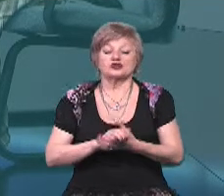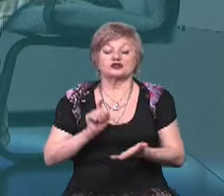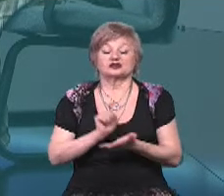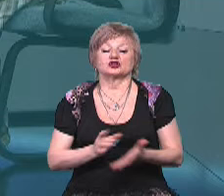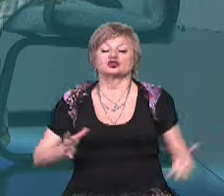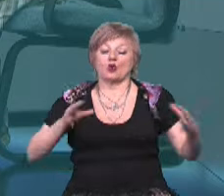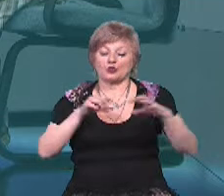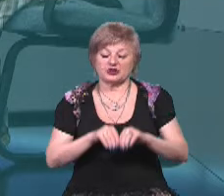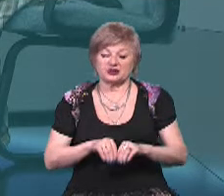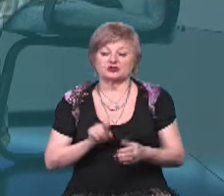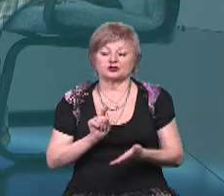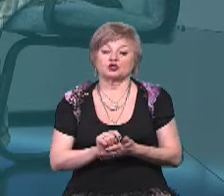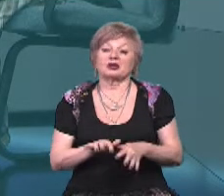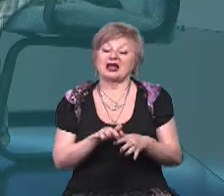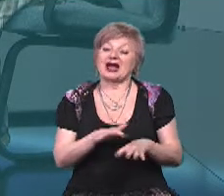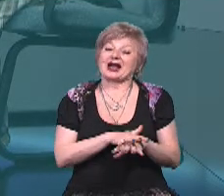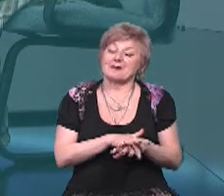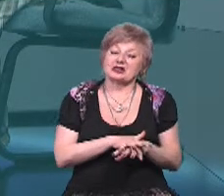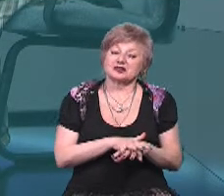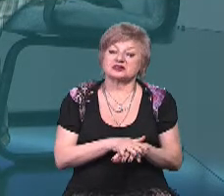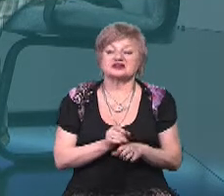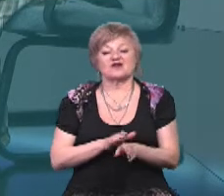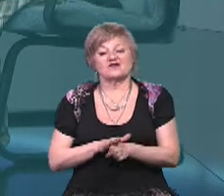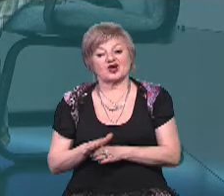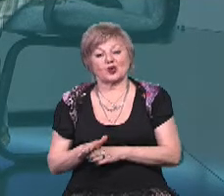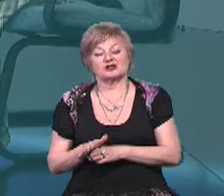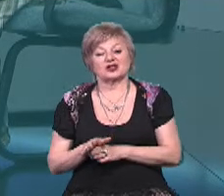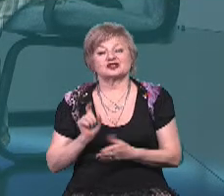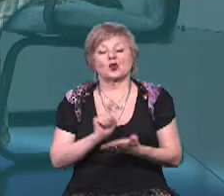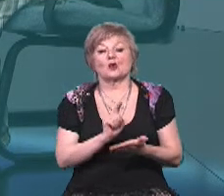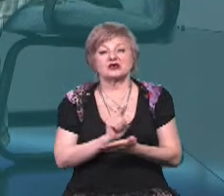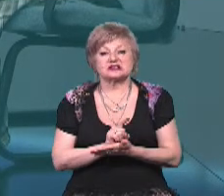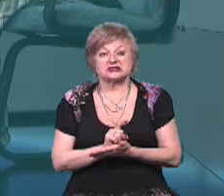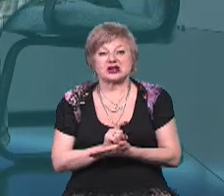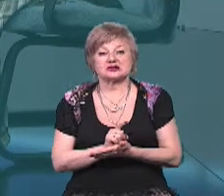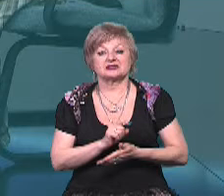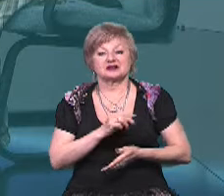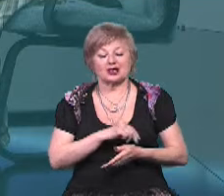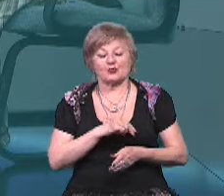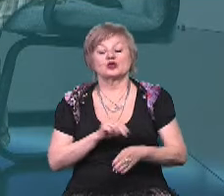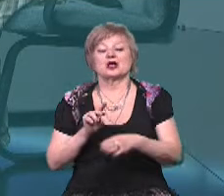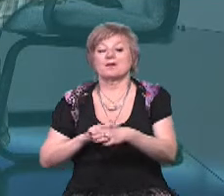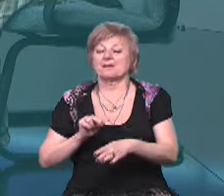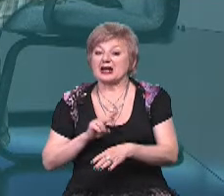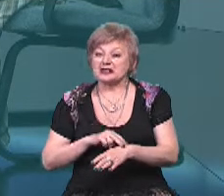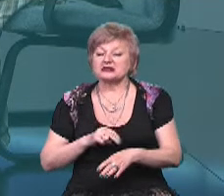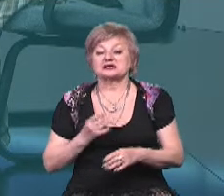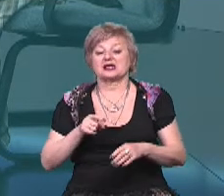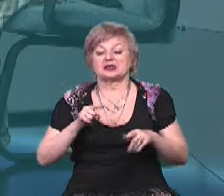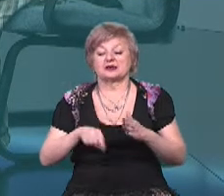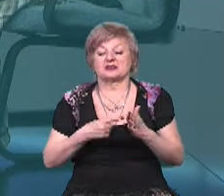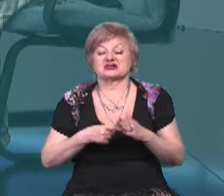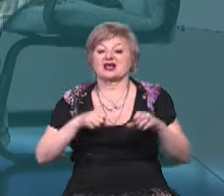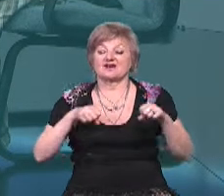цього. Тобто повинно бути як громадськість виконувати якісь зобов'язання та роботи, поліція та місцева влада.